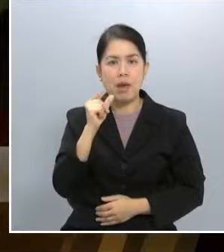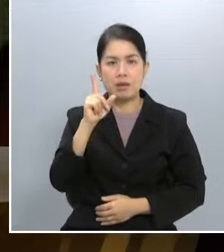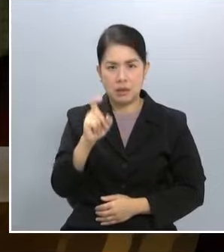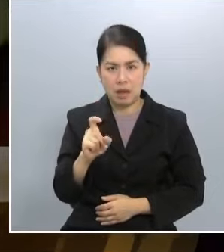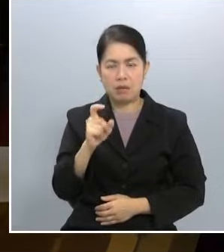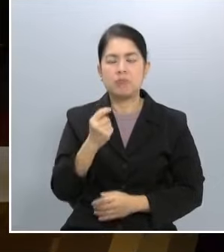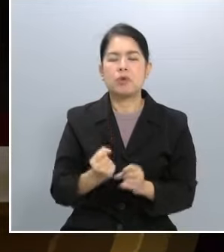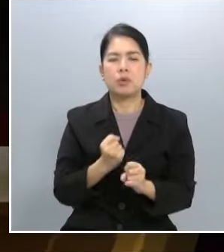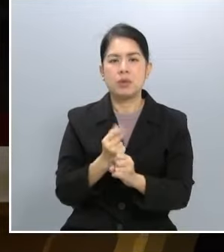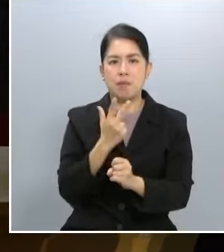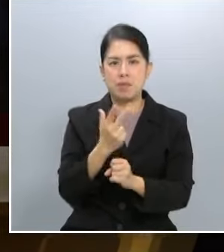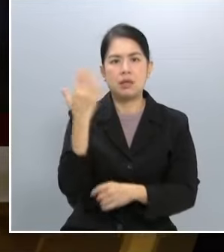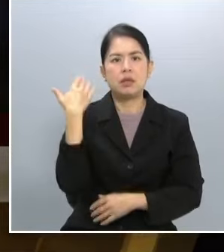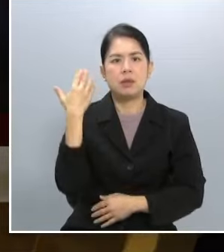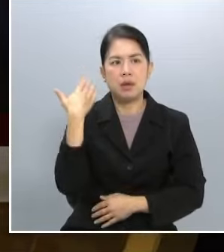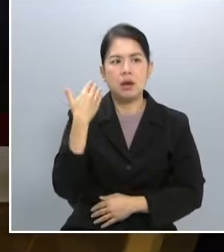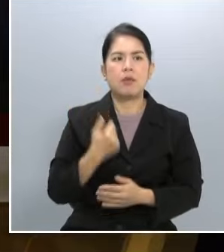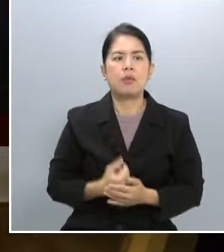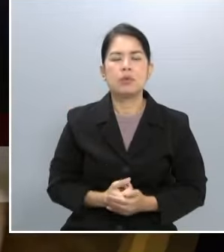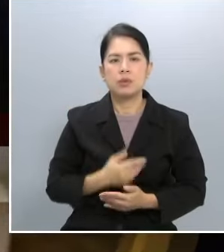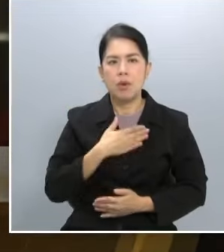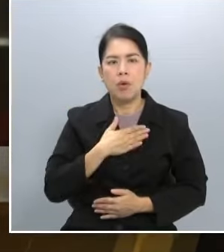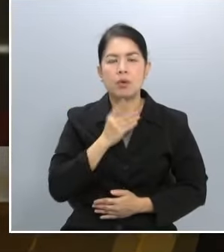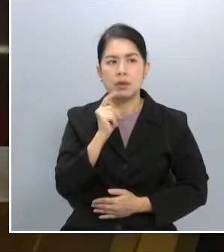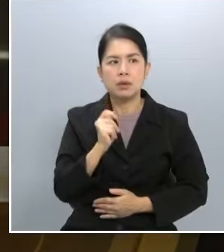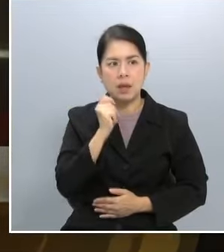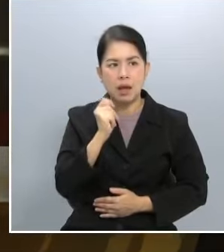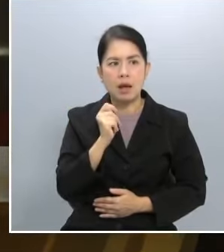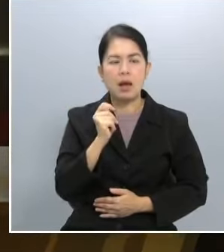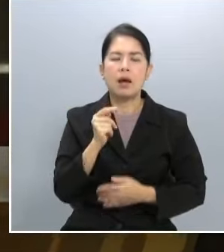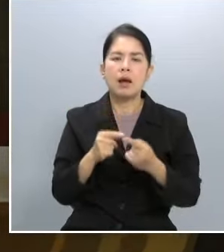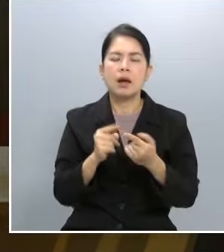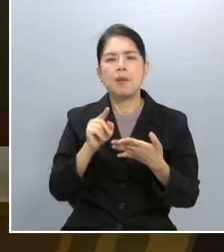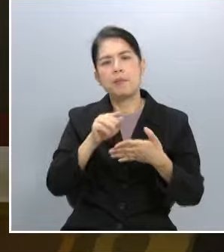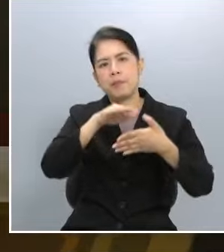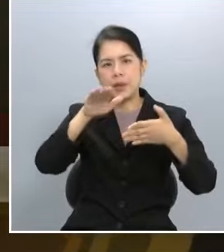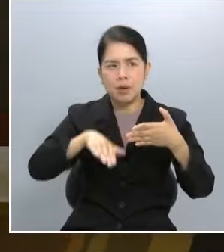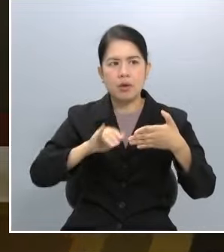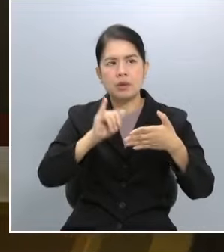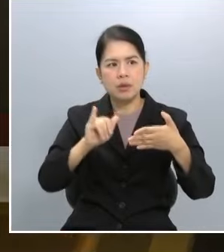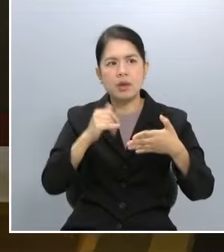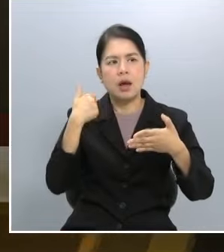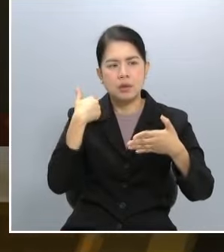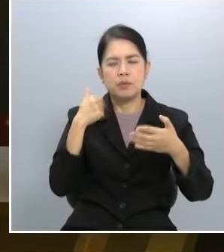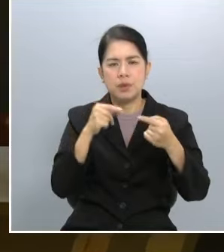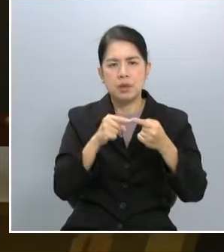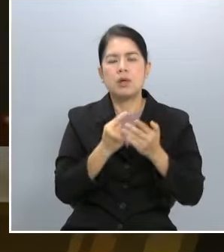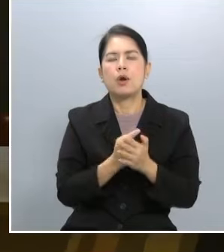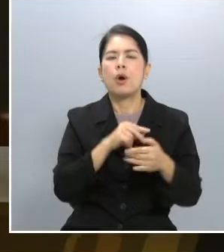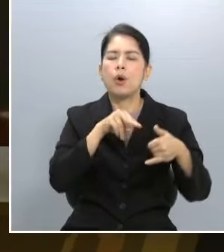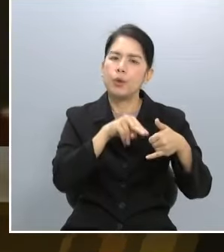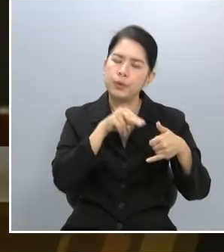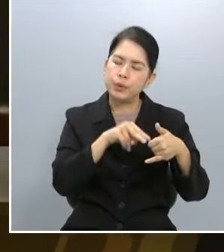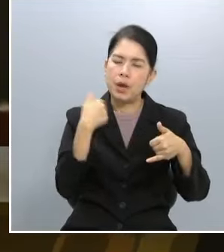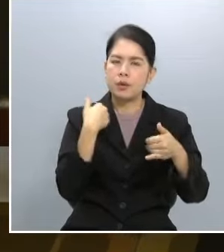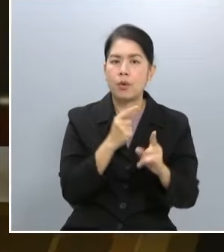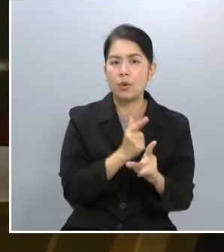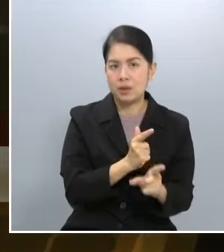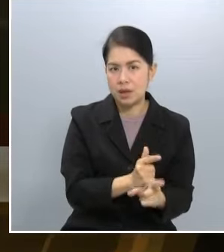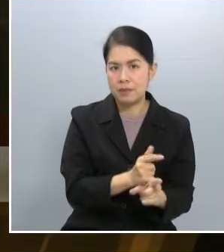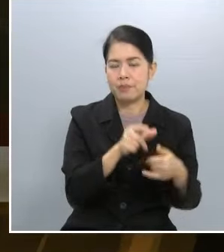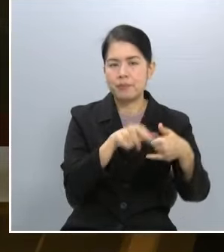ปีก่อนก็เลยอยู่ในความดูแลของตากับญาติๆก็ขยันหมั่นเพียรช่วยครอบครัวหน้าที่หลักของเด็กคือดูแลอาก